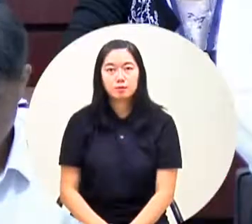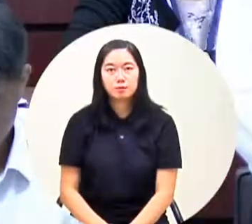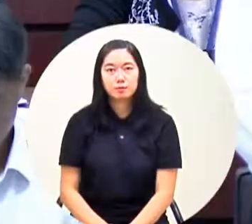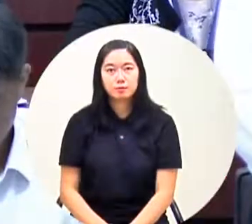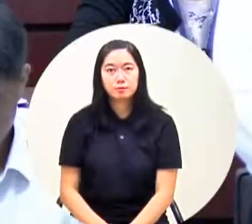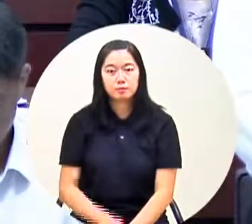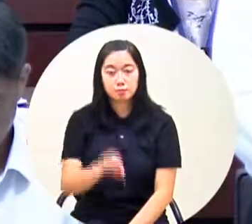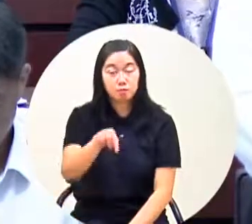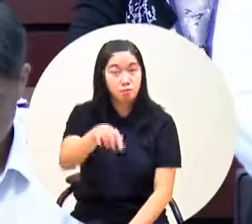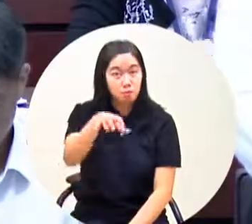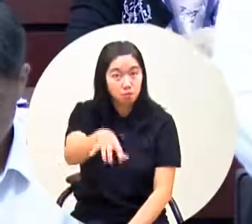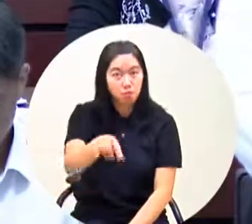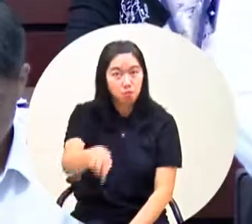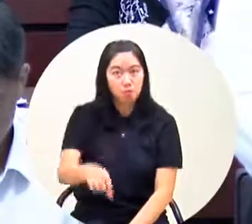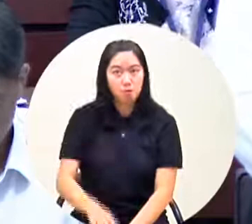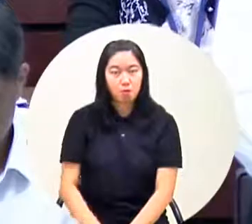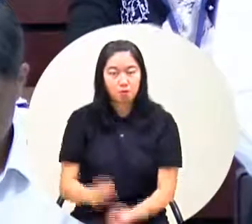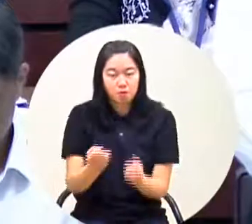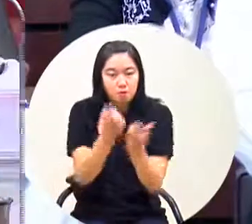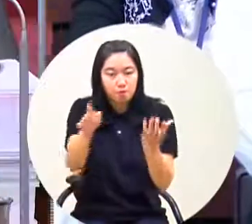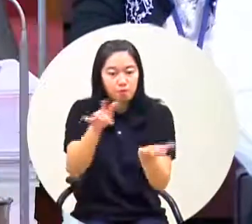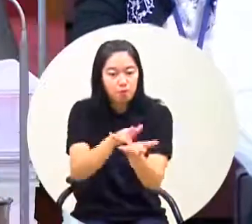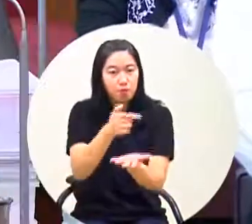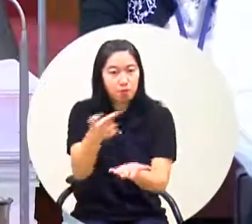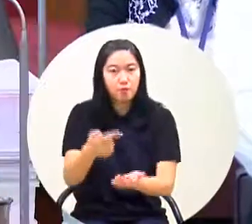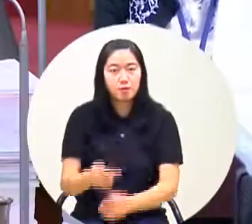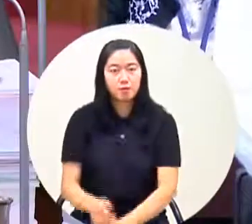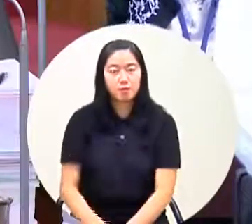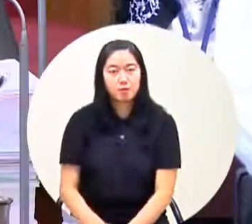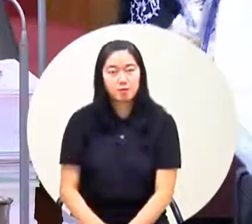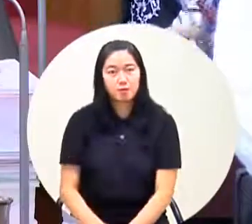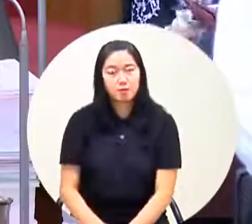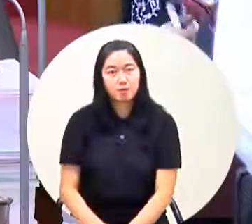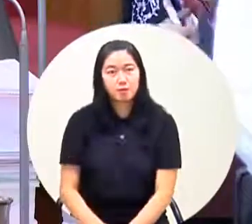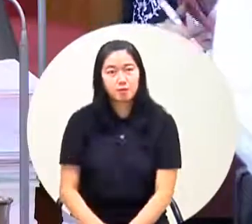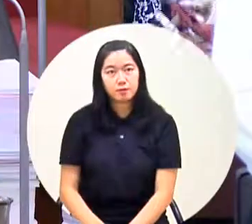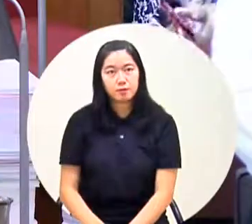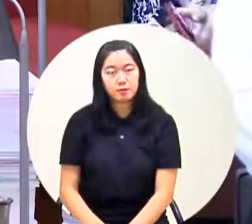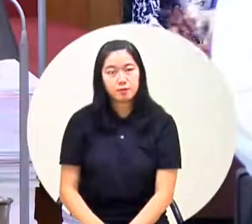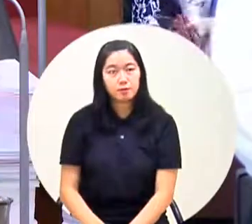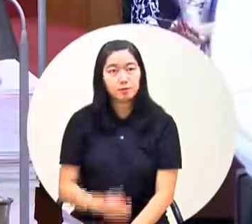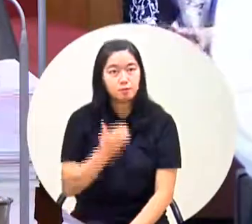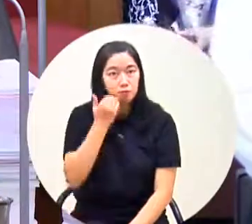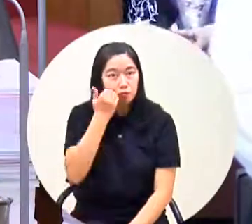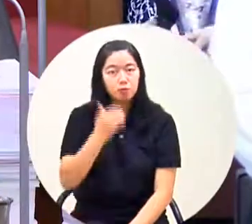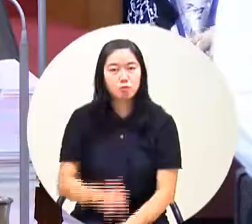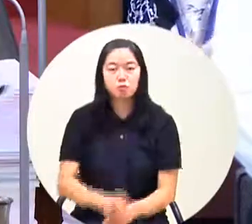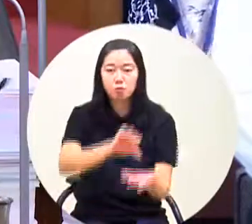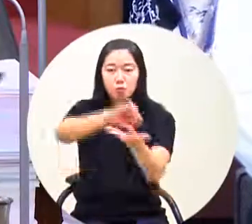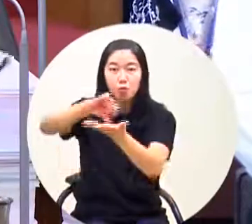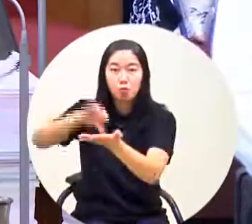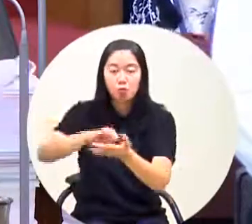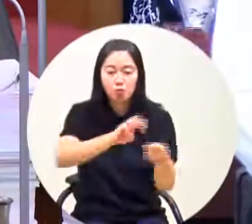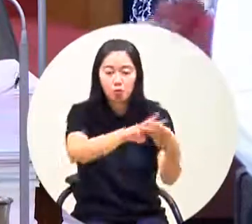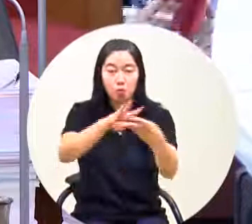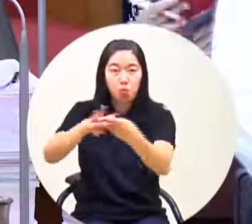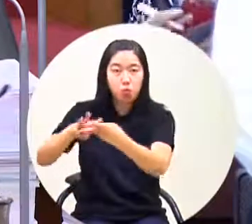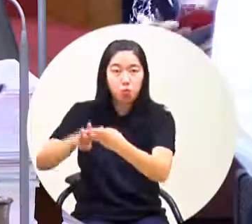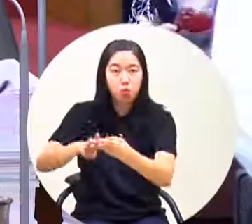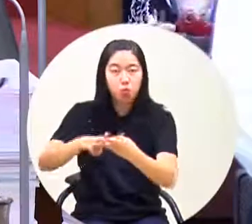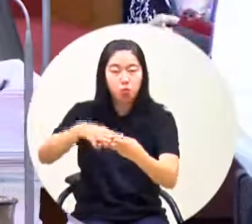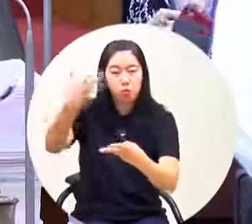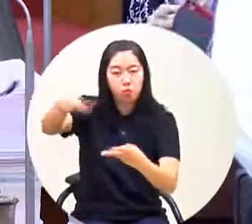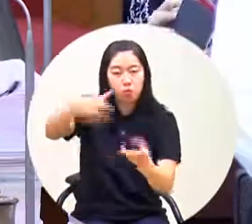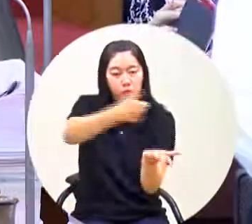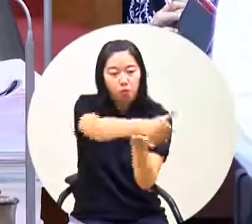个地方产生非常的一个剧毒的话哈，那这个部分假如再用来灌溉的话哈，在农作产